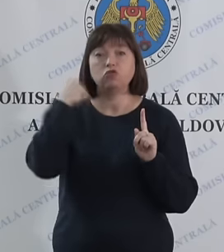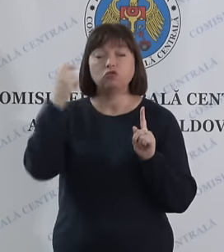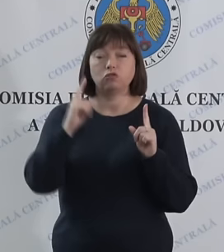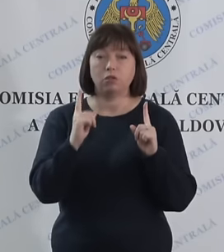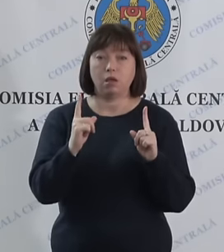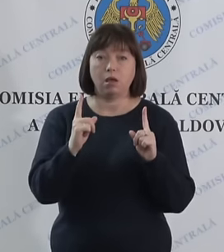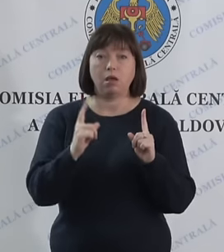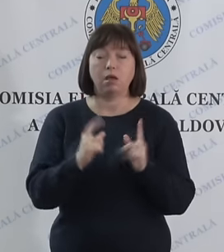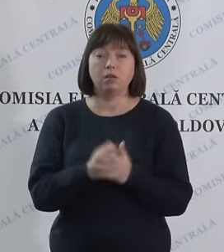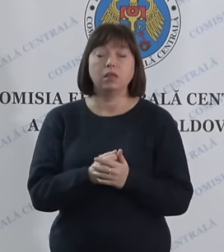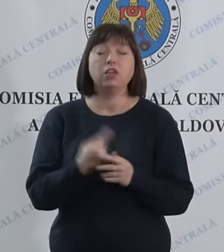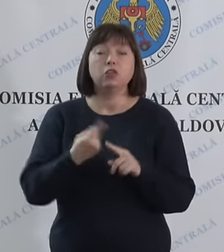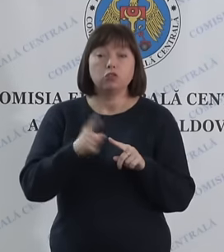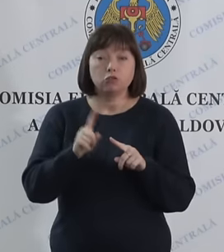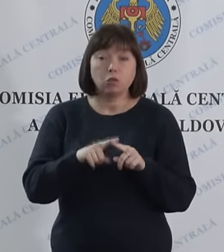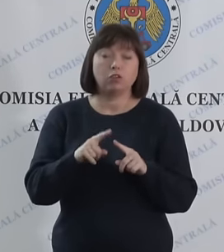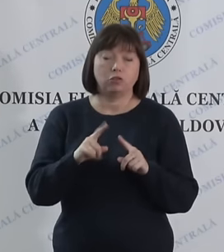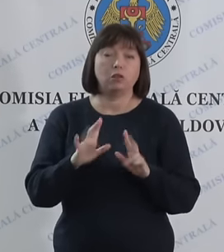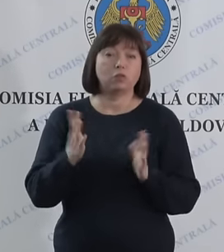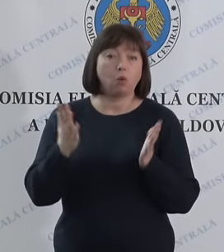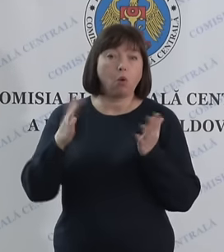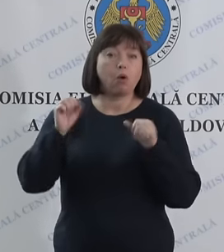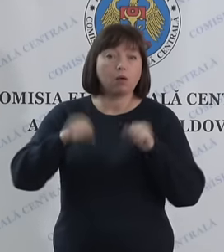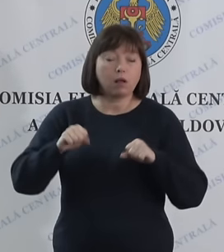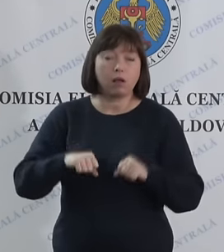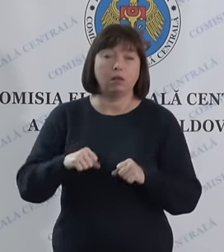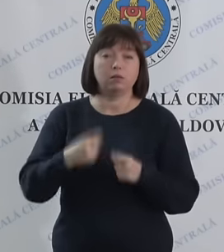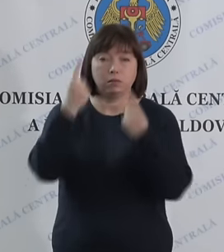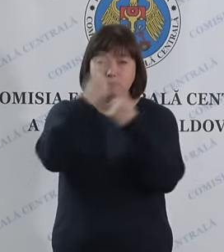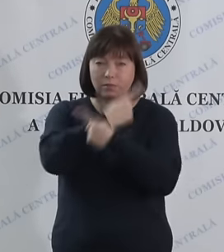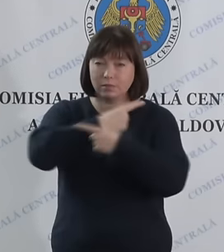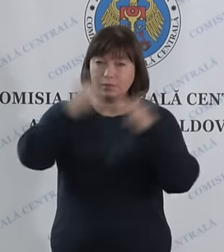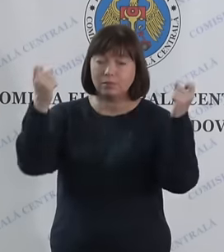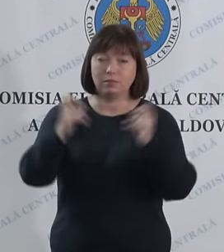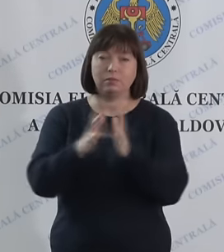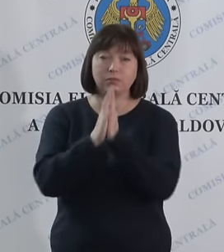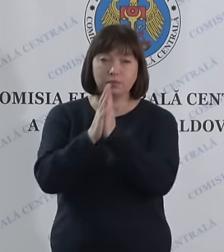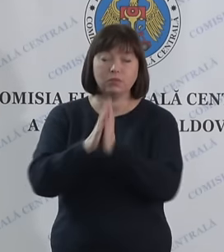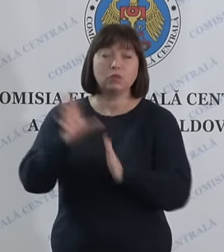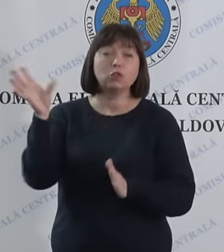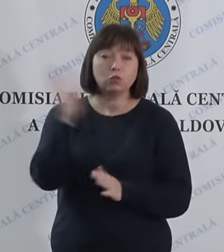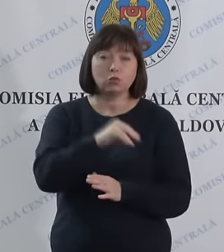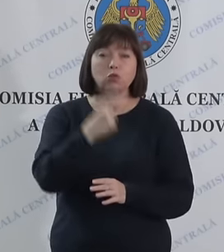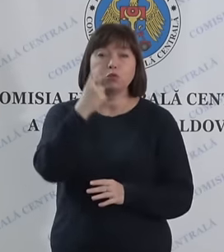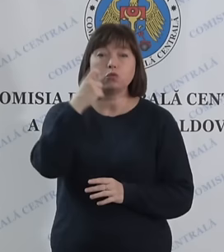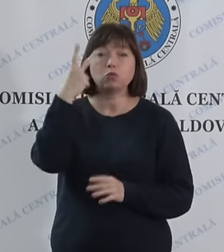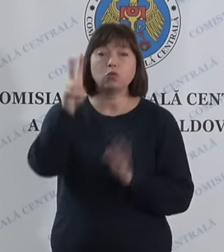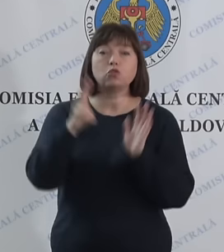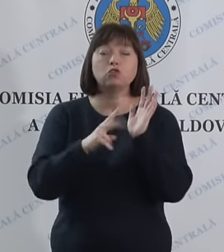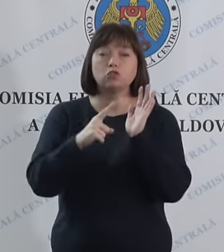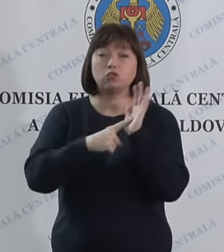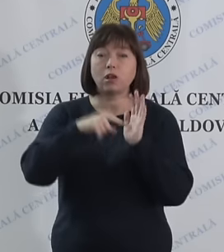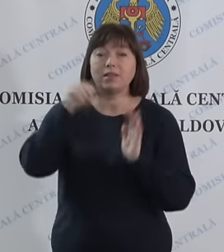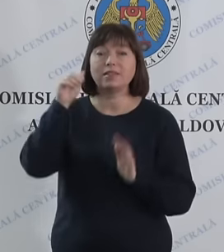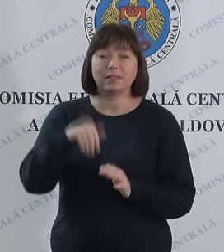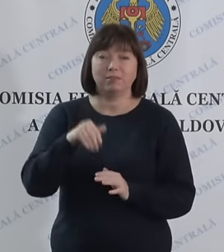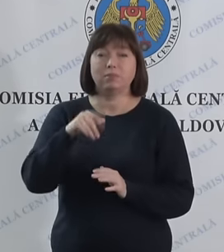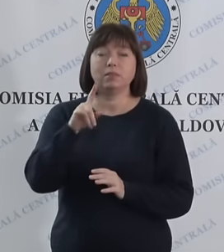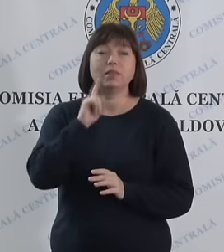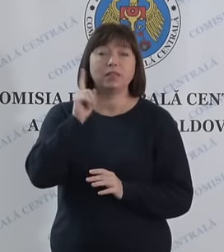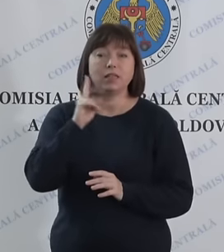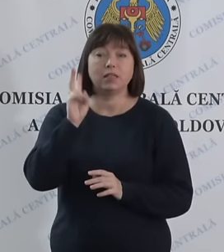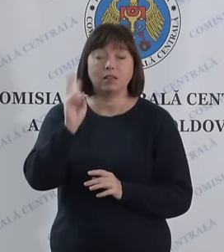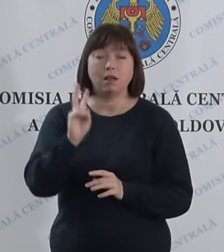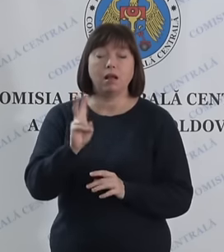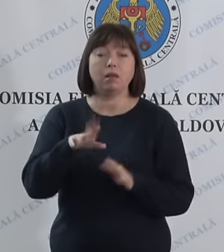ani. Și cu această ocazie lansăm îndemnul pentru cei 126 de tineri care astăzi